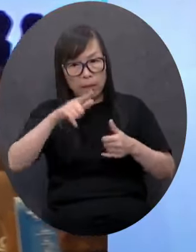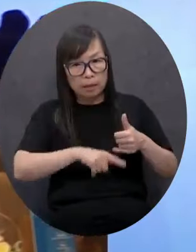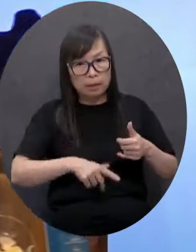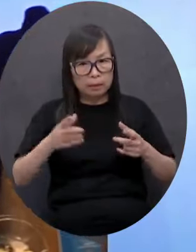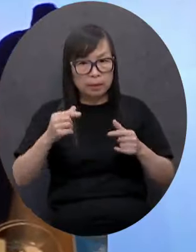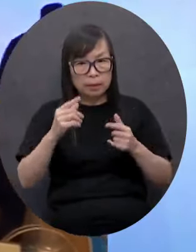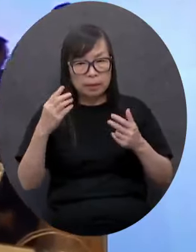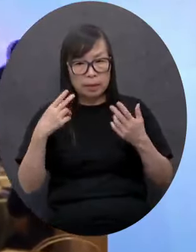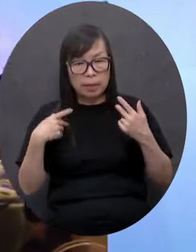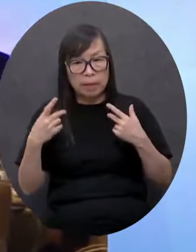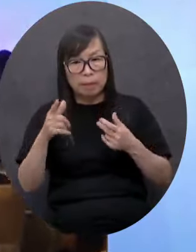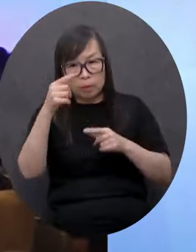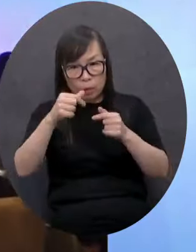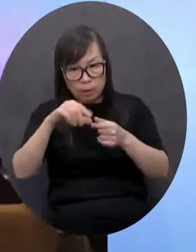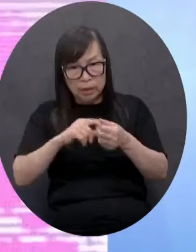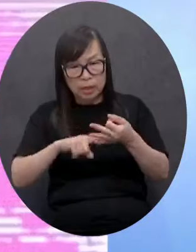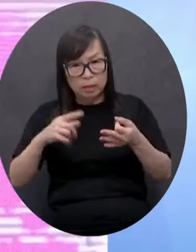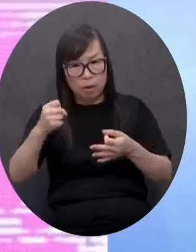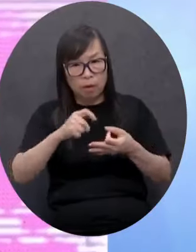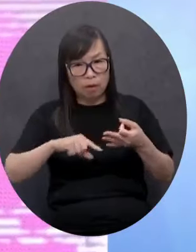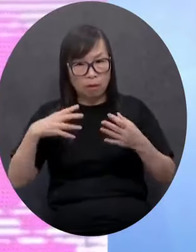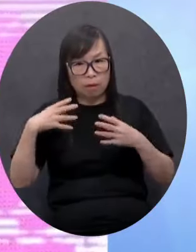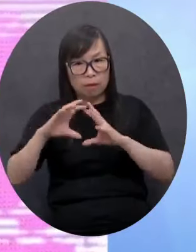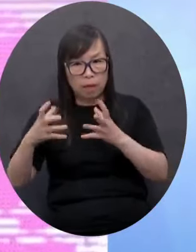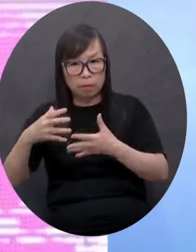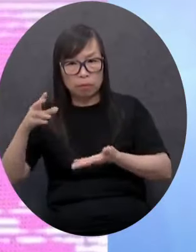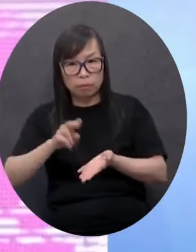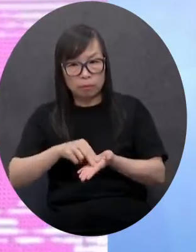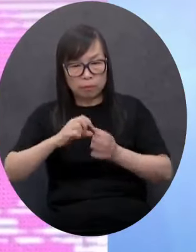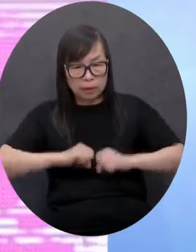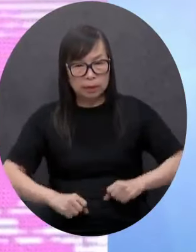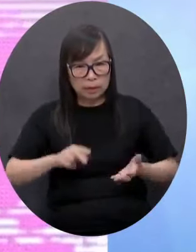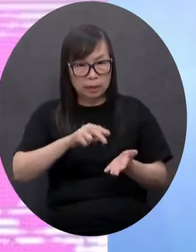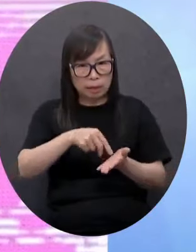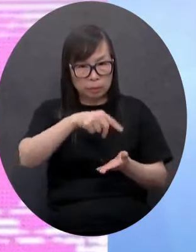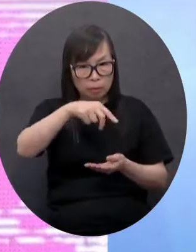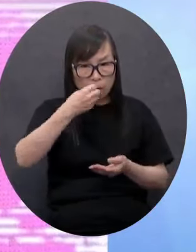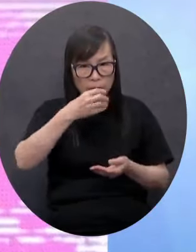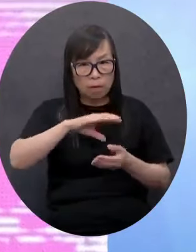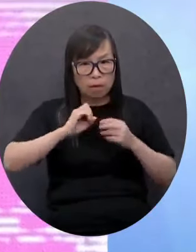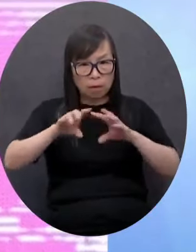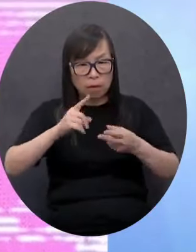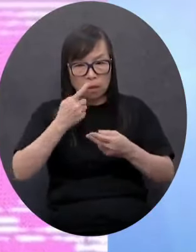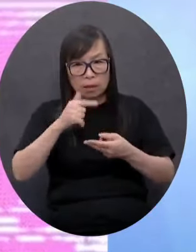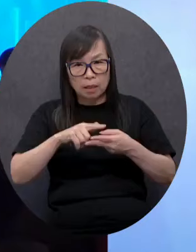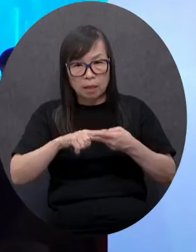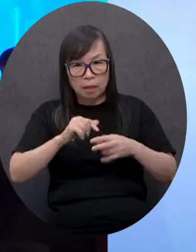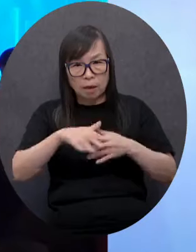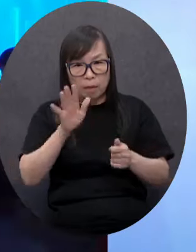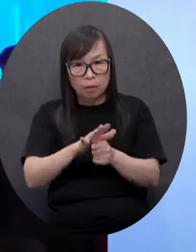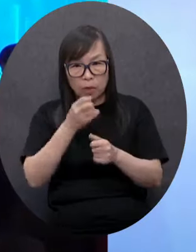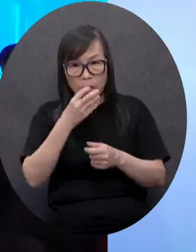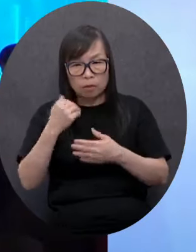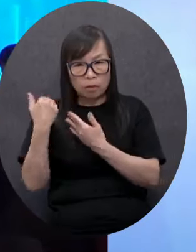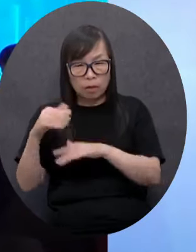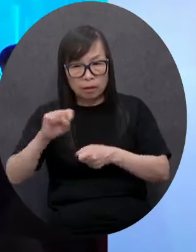事长贾佳亚就说，集团坚持立足香港，推动新型工业化，帮助香港产业